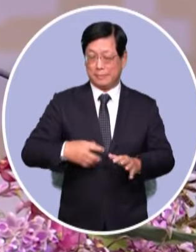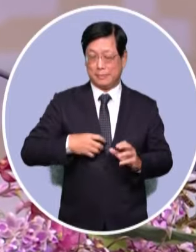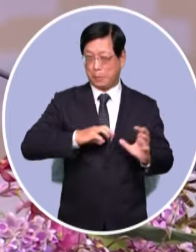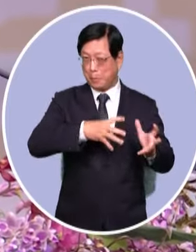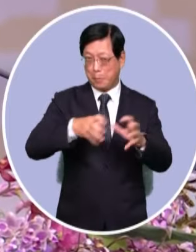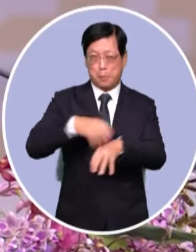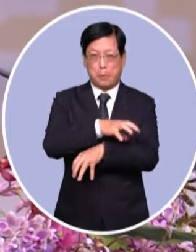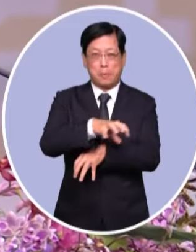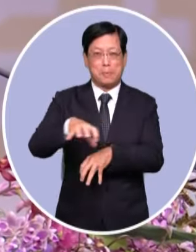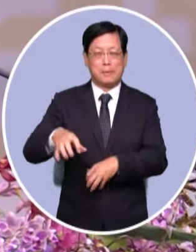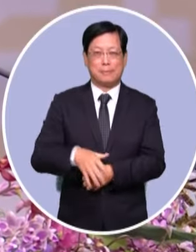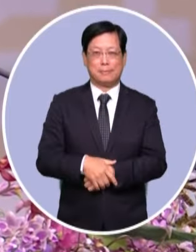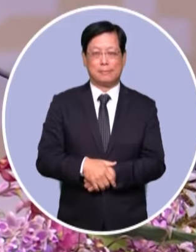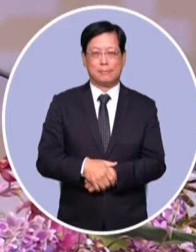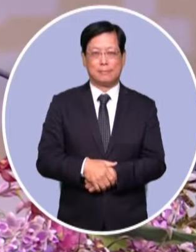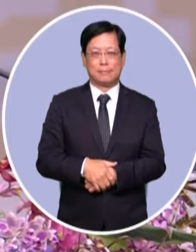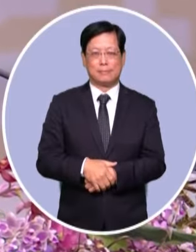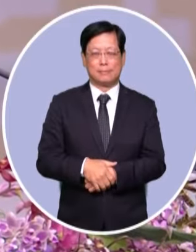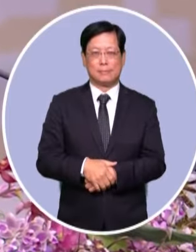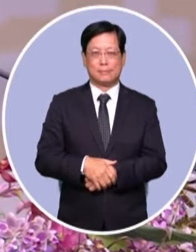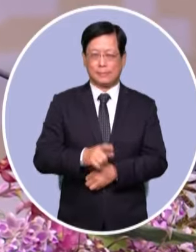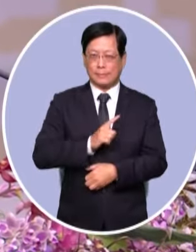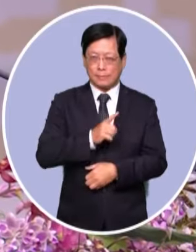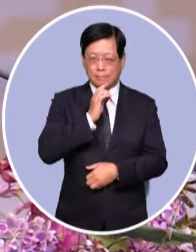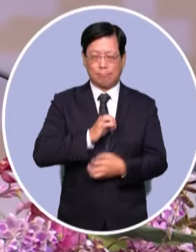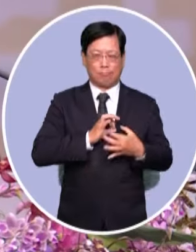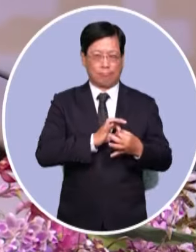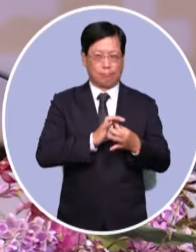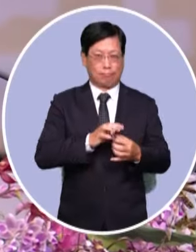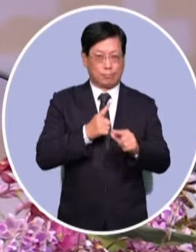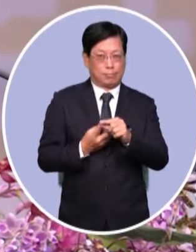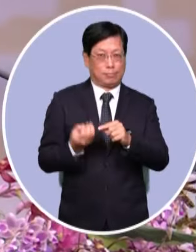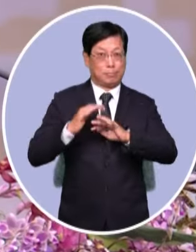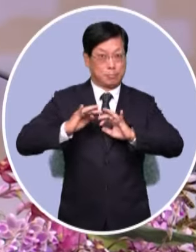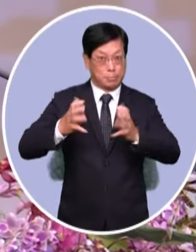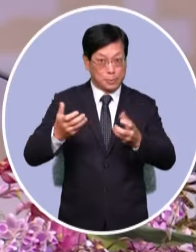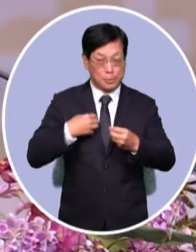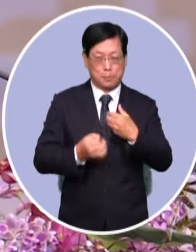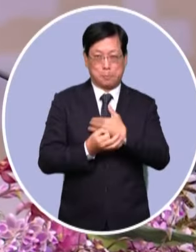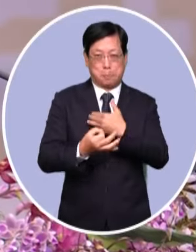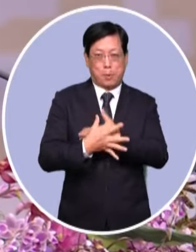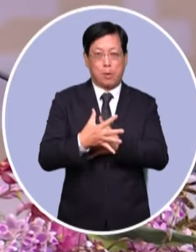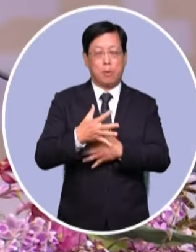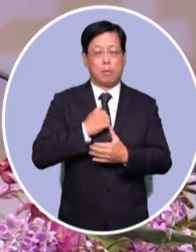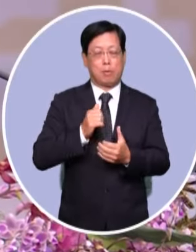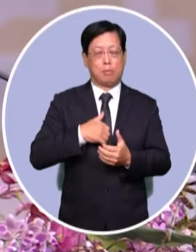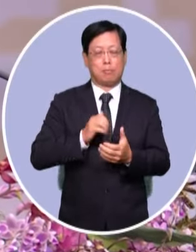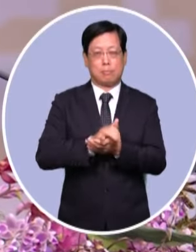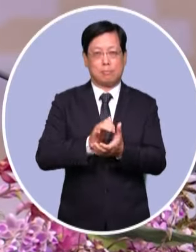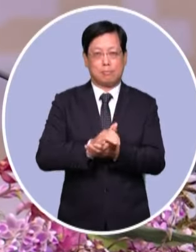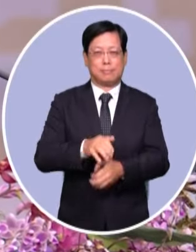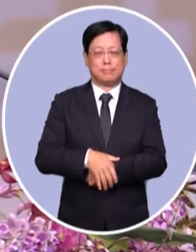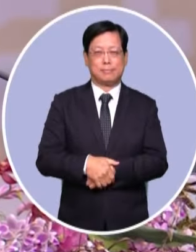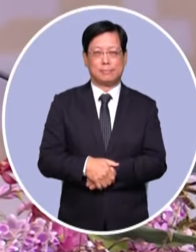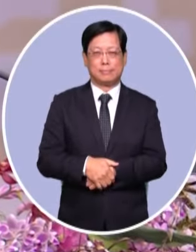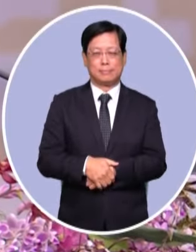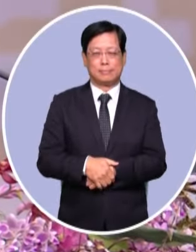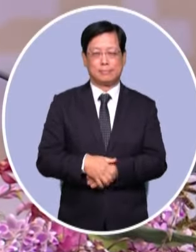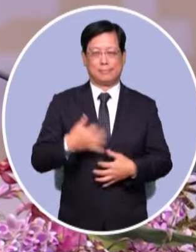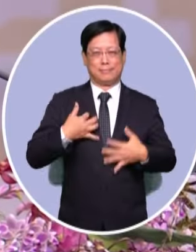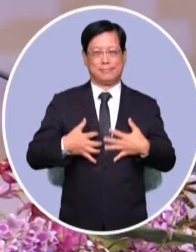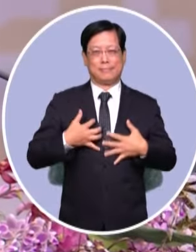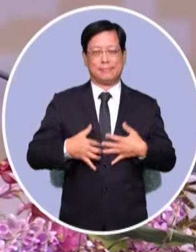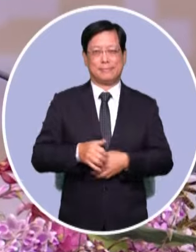地依然心系中华民国的华侨同胞们，很高